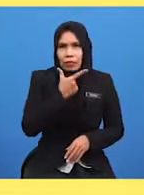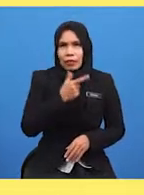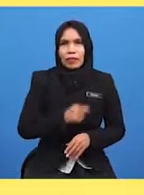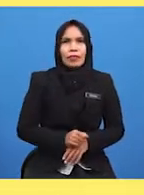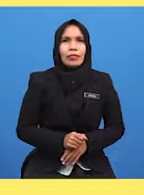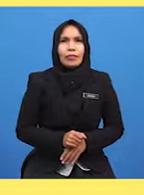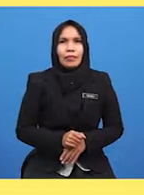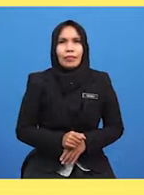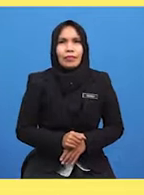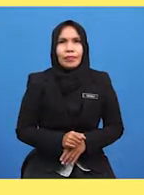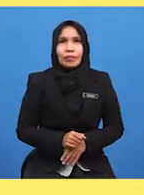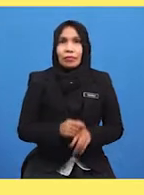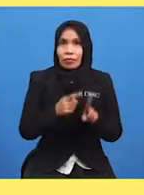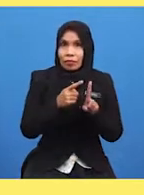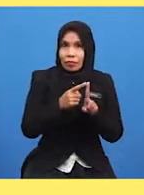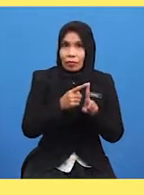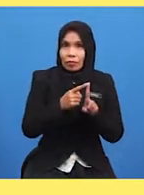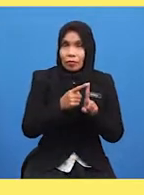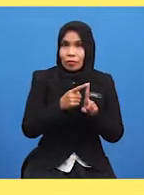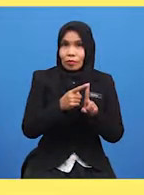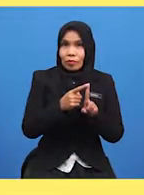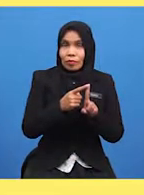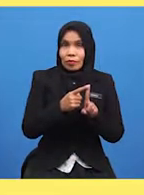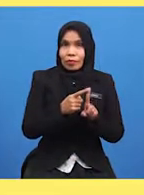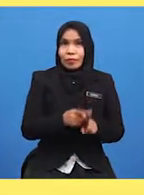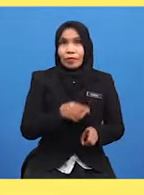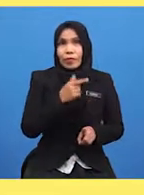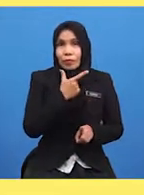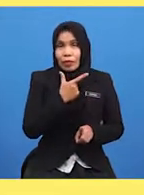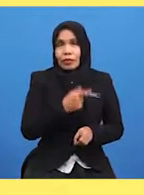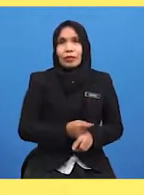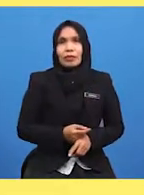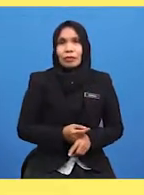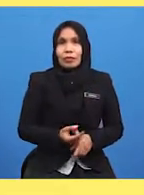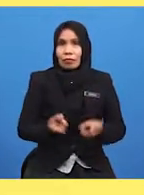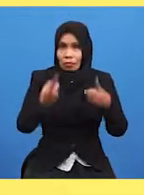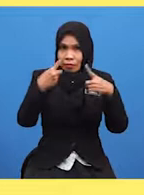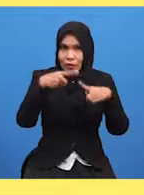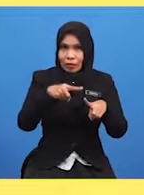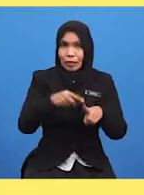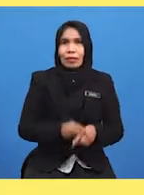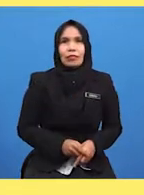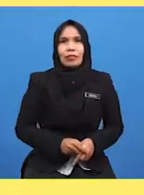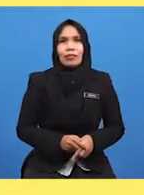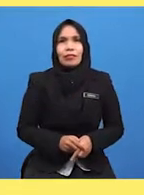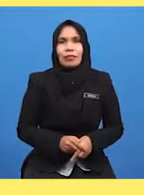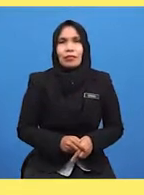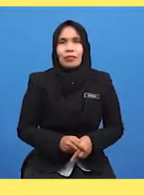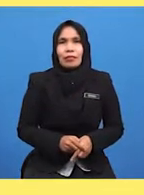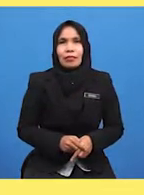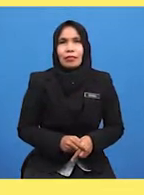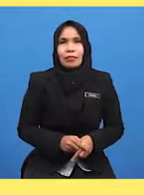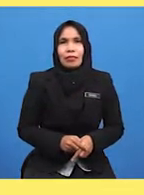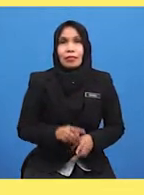peluang pertama British tiba pada tahun 1873 berlaku kejadian lanun merompak